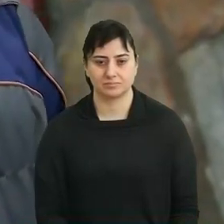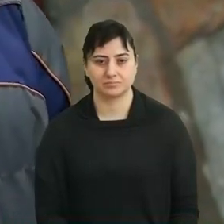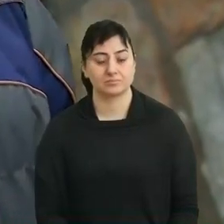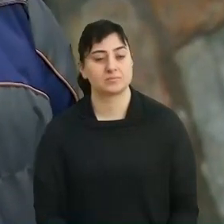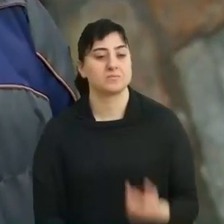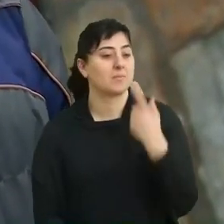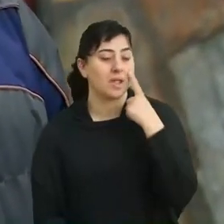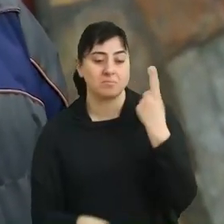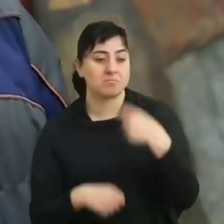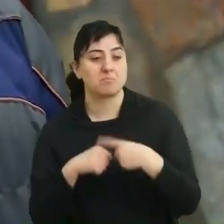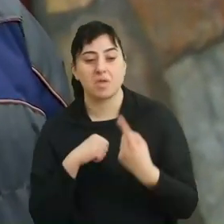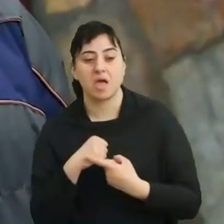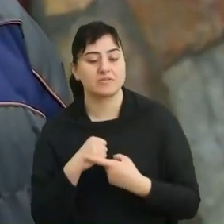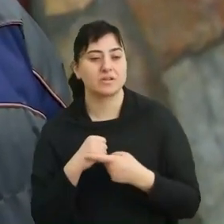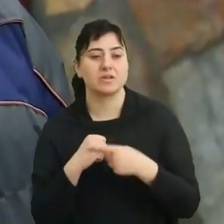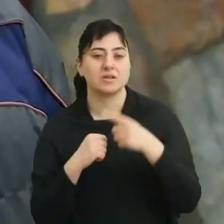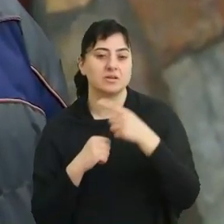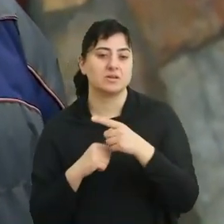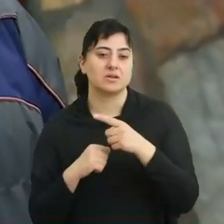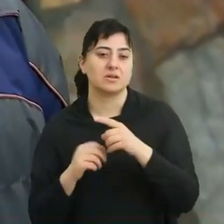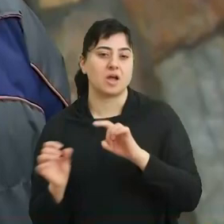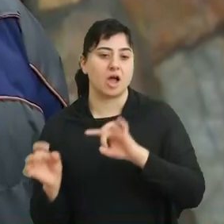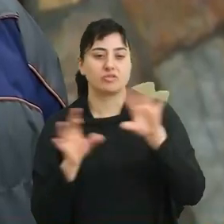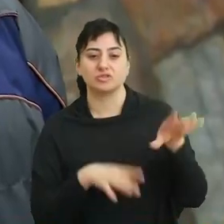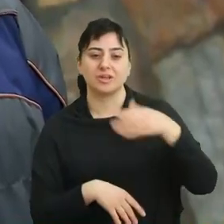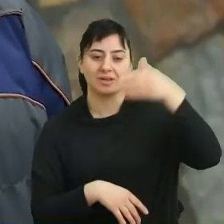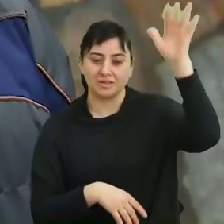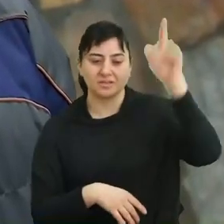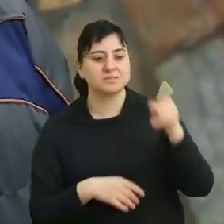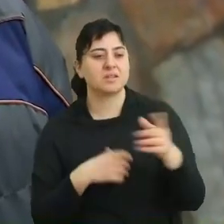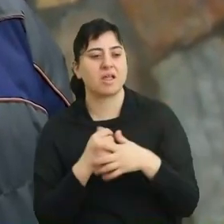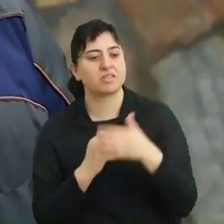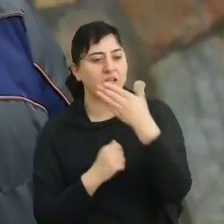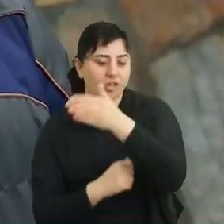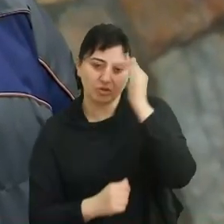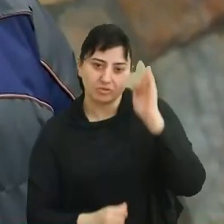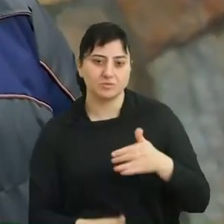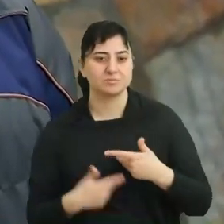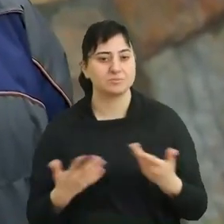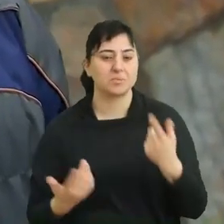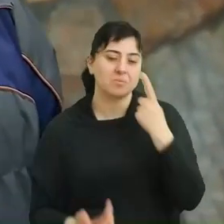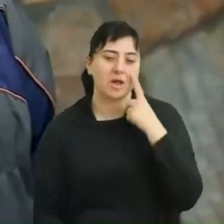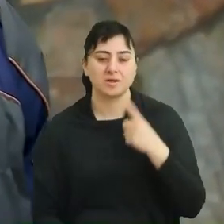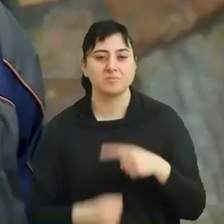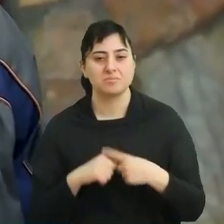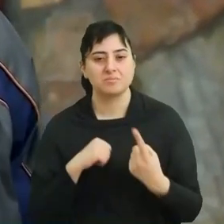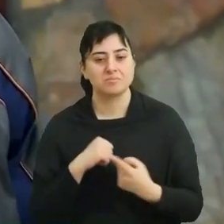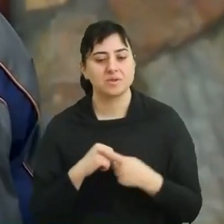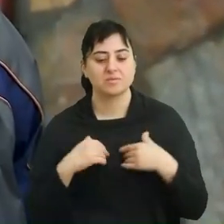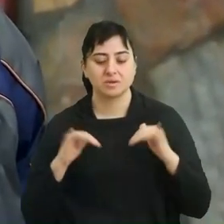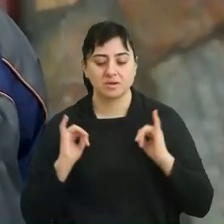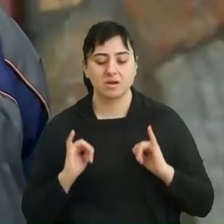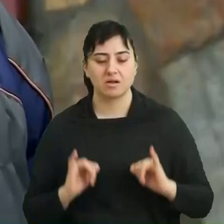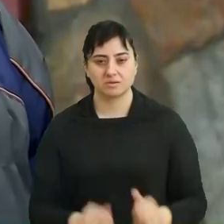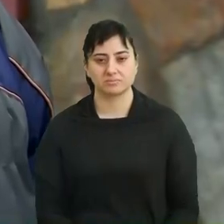Bakalım bir hafta Başak Hanım Avusturya'ya, sen Antalya'ya. Şöyle biraz bir hafta kafamı